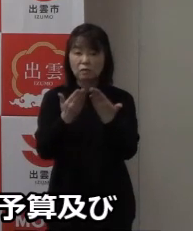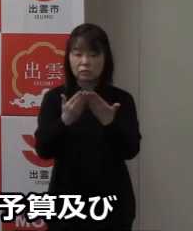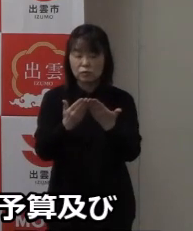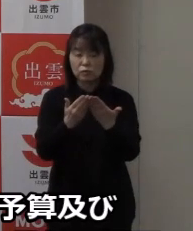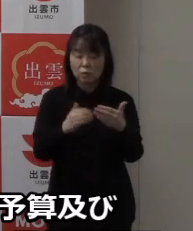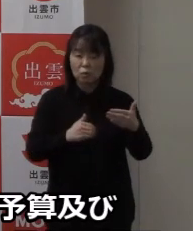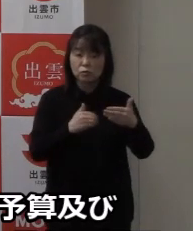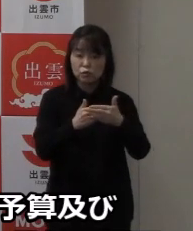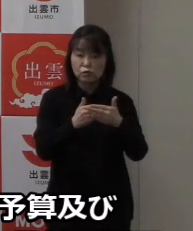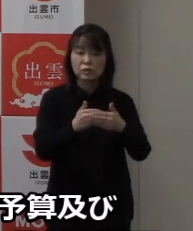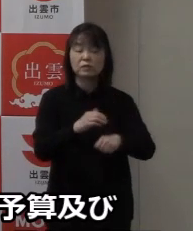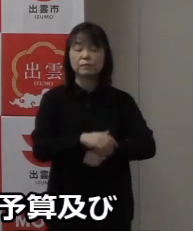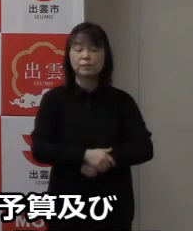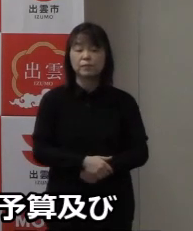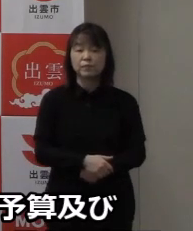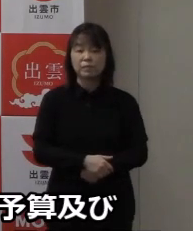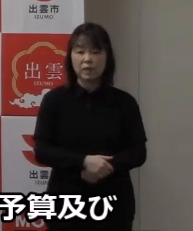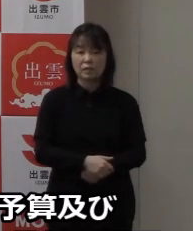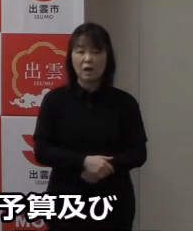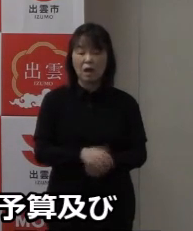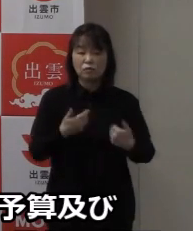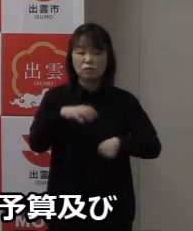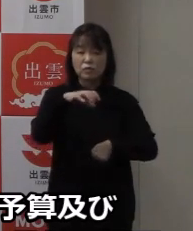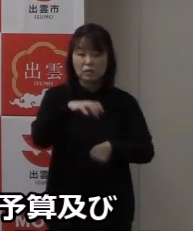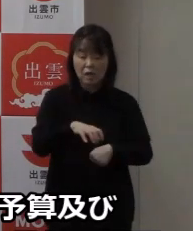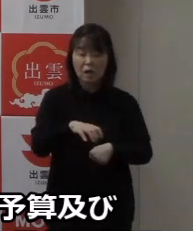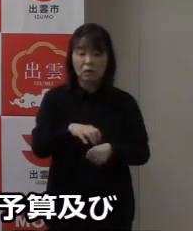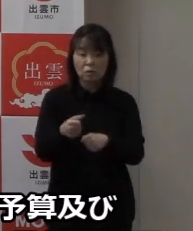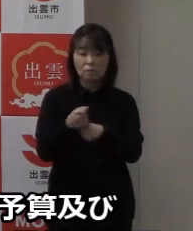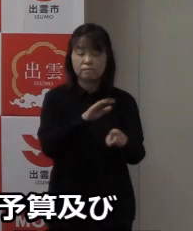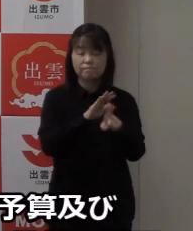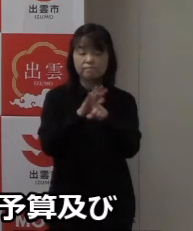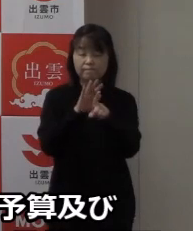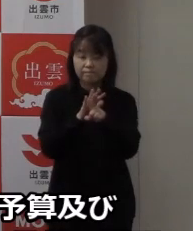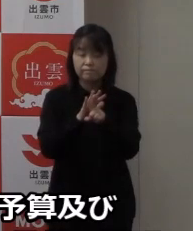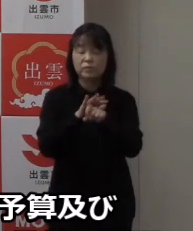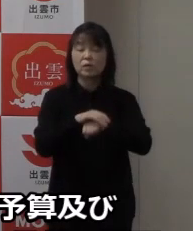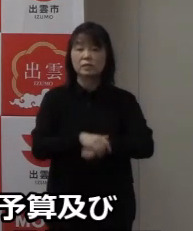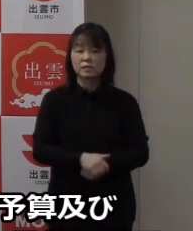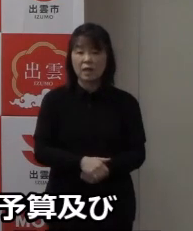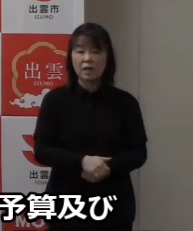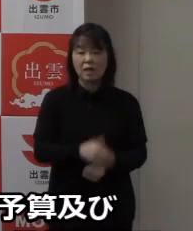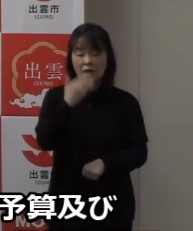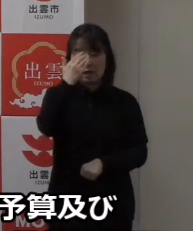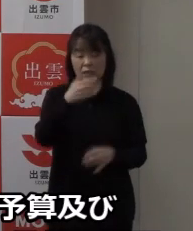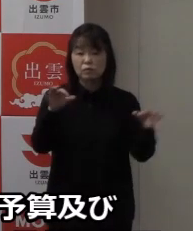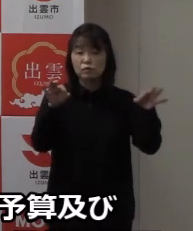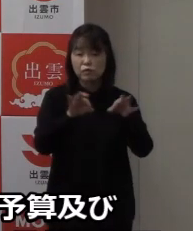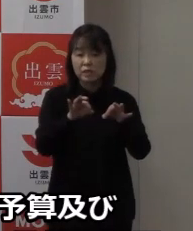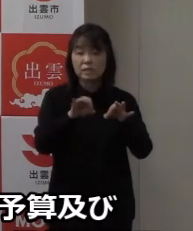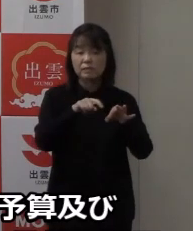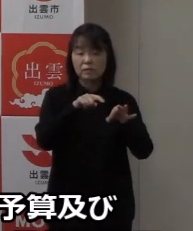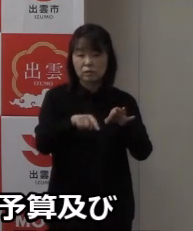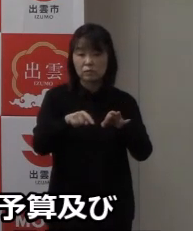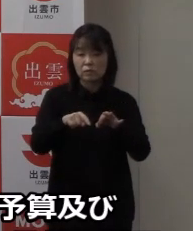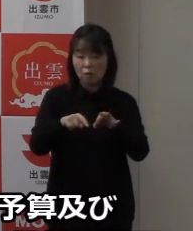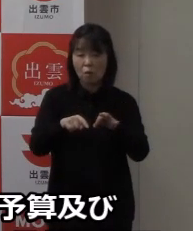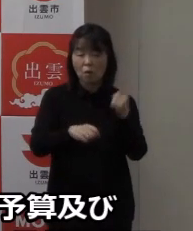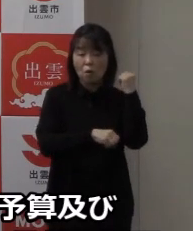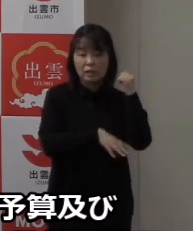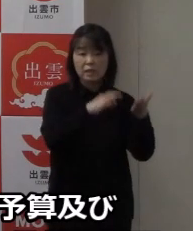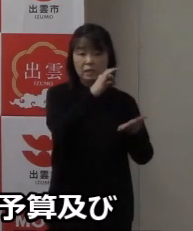ね、応援寄付事業として、これは寄付金を基金の方に積み立てるということ